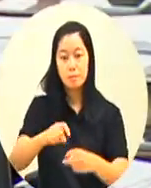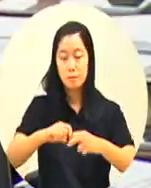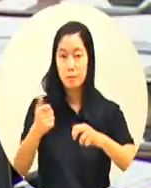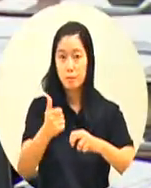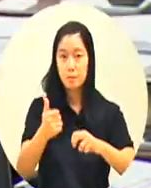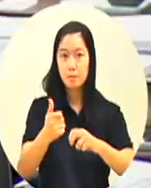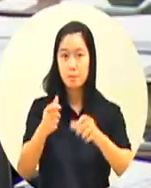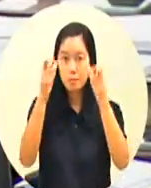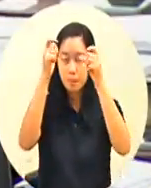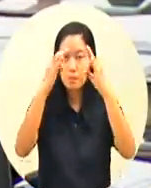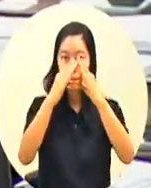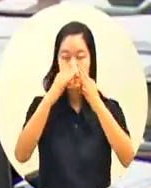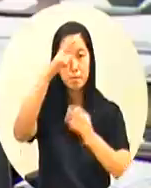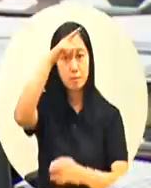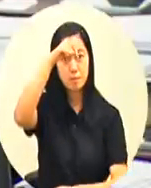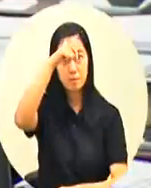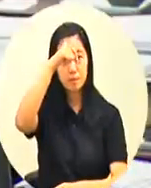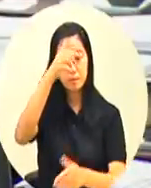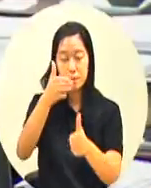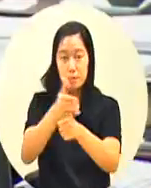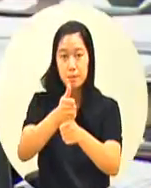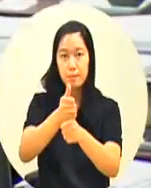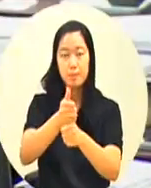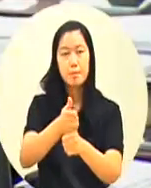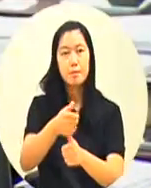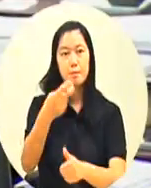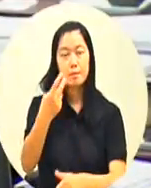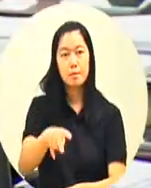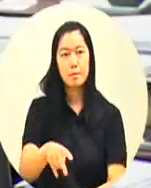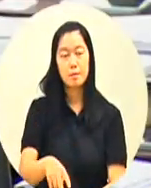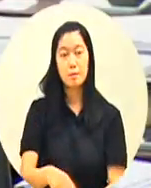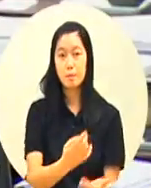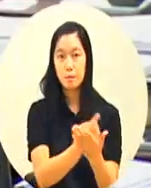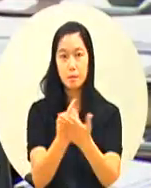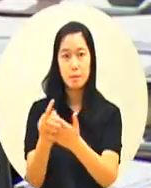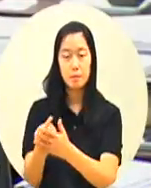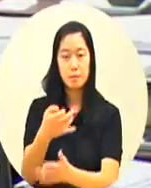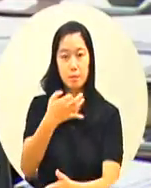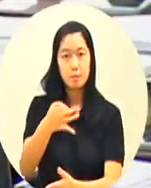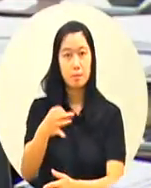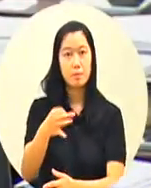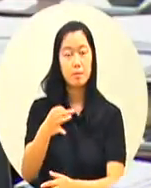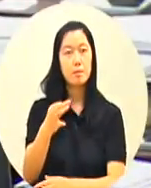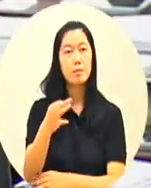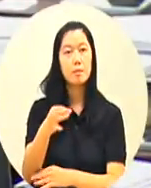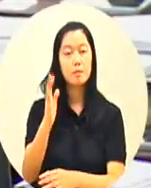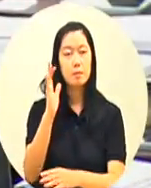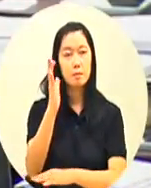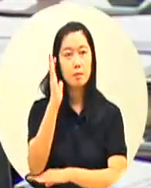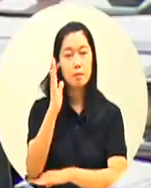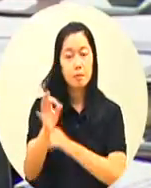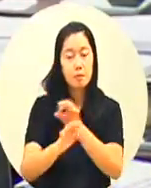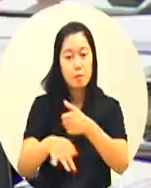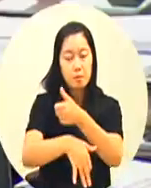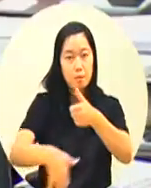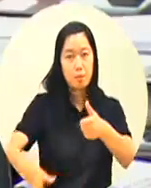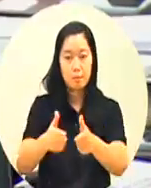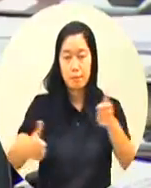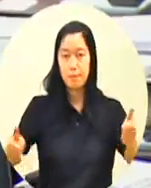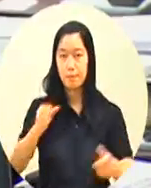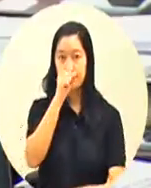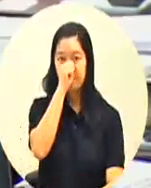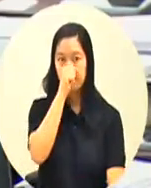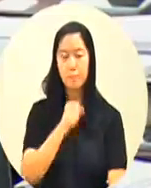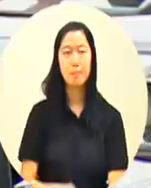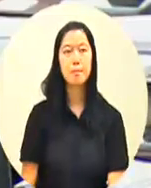银行的黄总哈，还有各位财经部门的主管哈，大家好。我想，其实